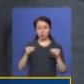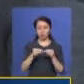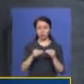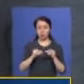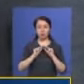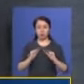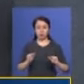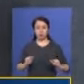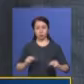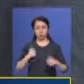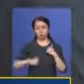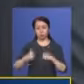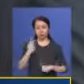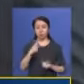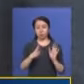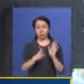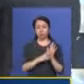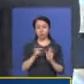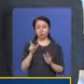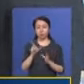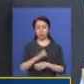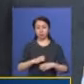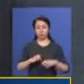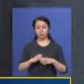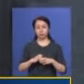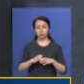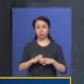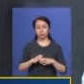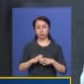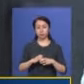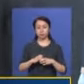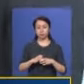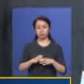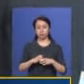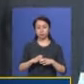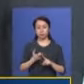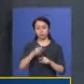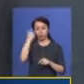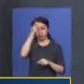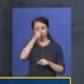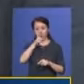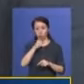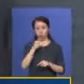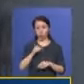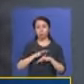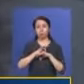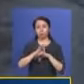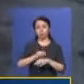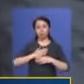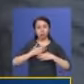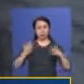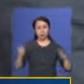преподавателей. 29 человек входят в состав национальной сборной команд по видам спорта. В текущем году проведена большая